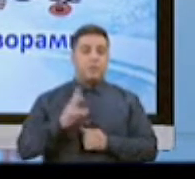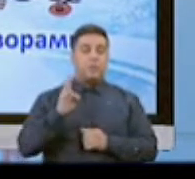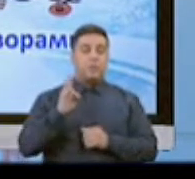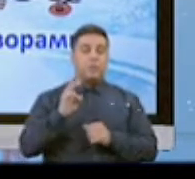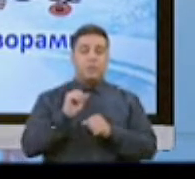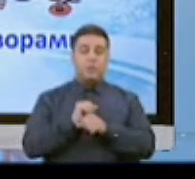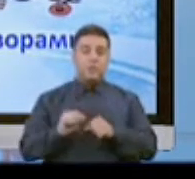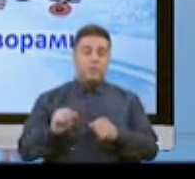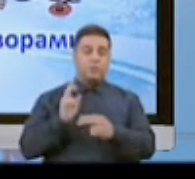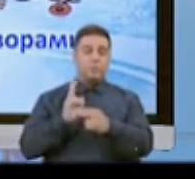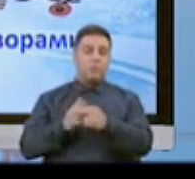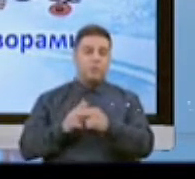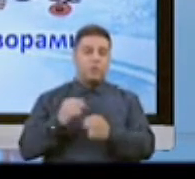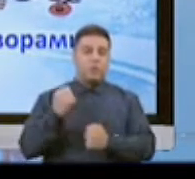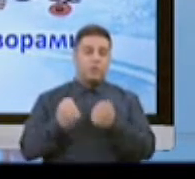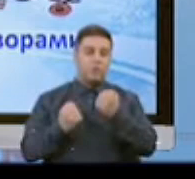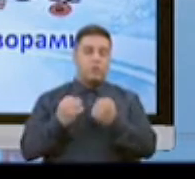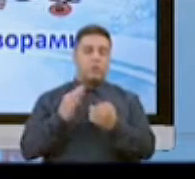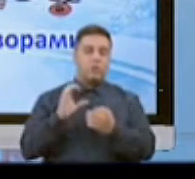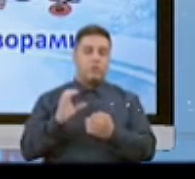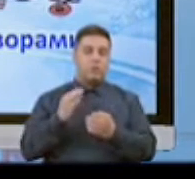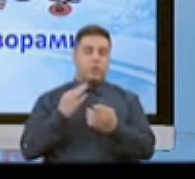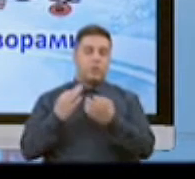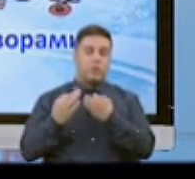Нельзя отвлекать водителя разговорами.